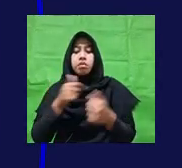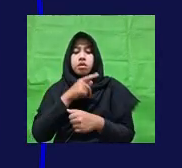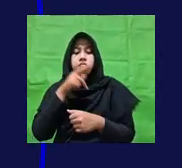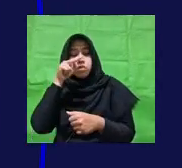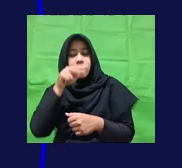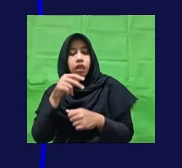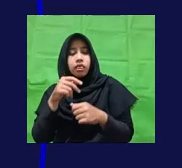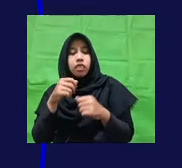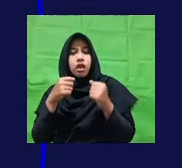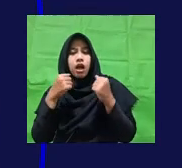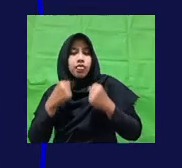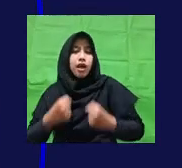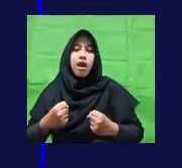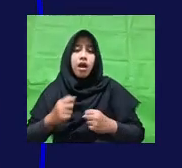dari